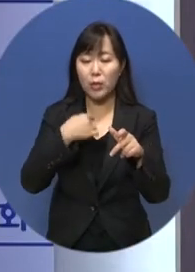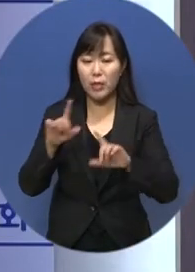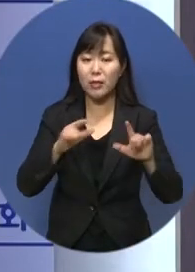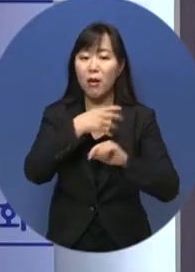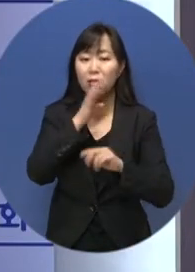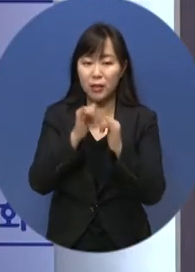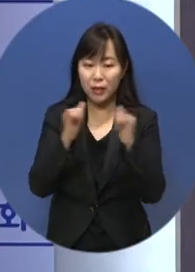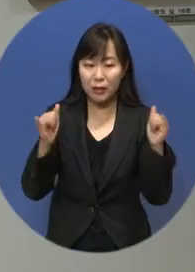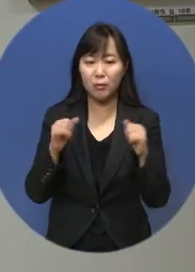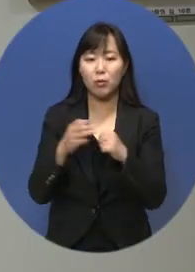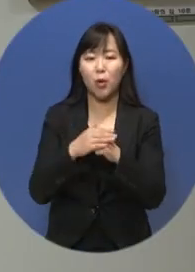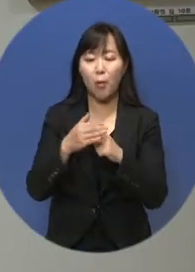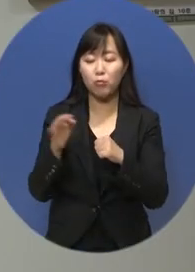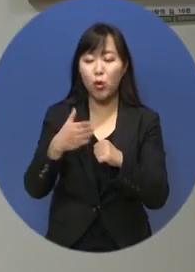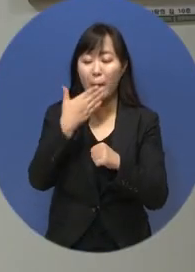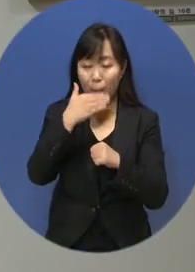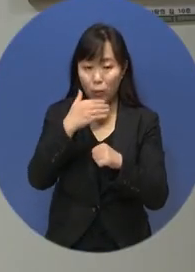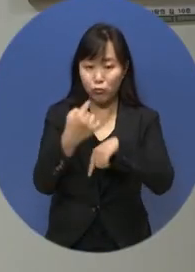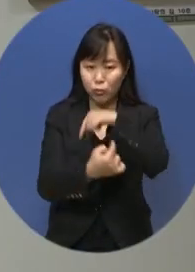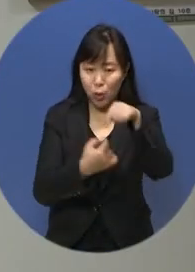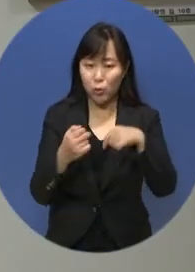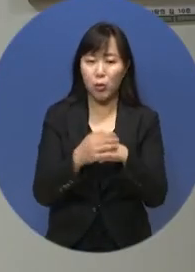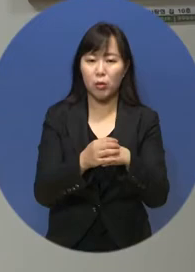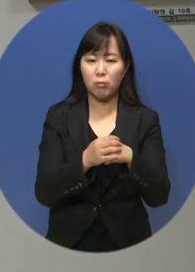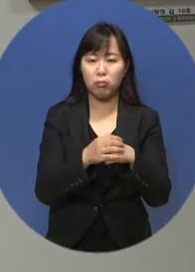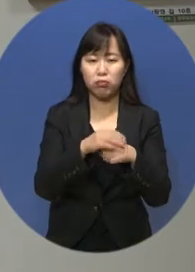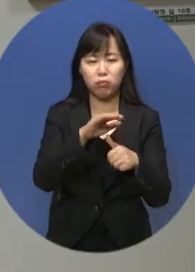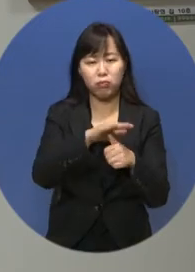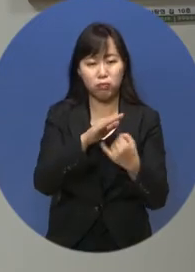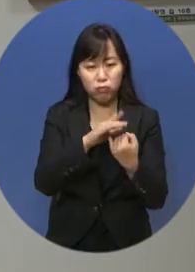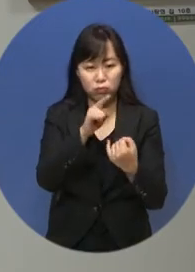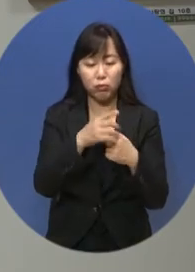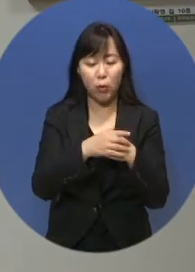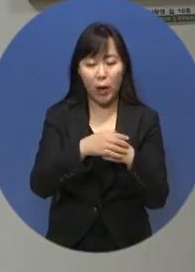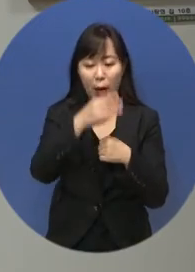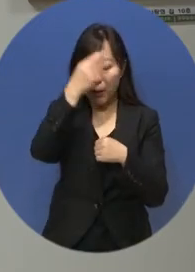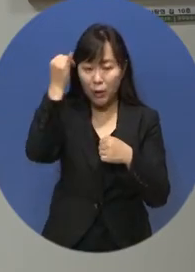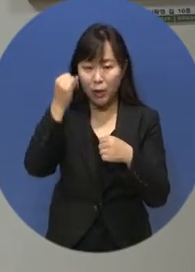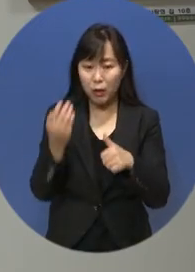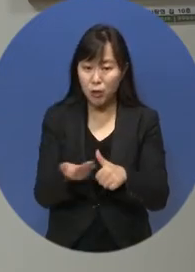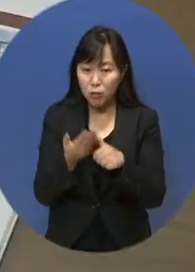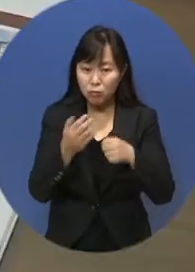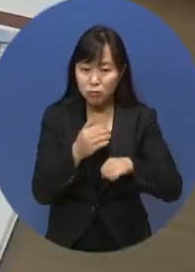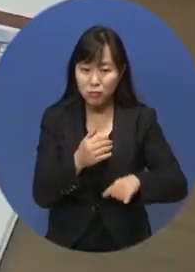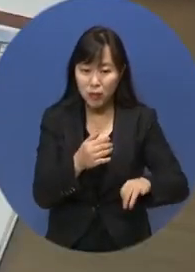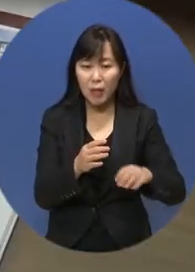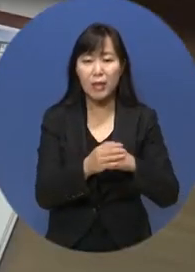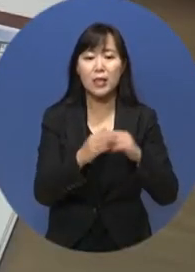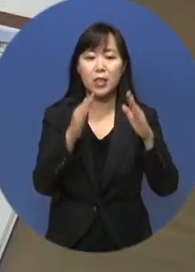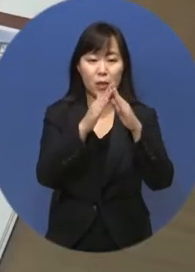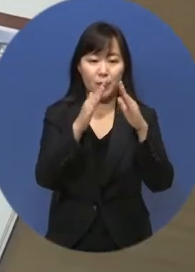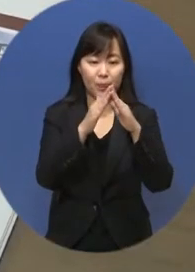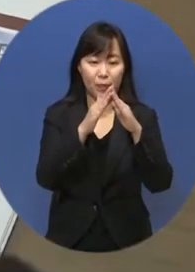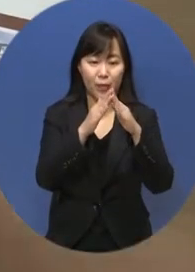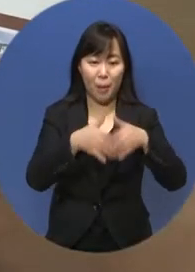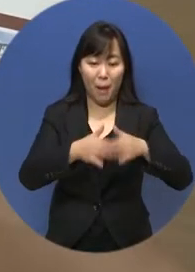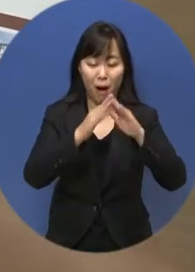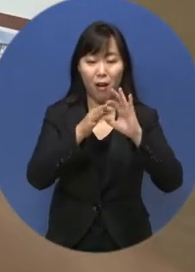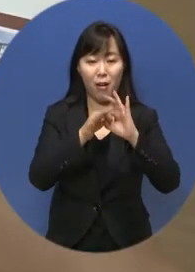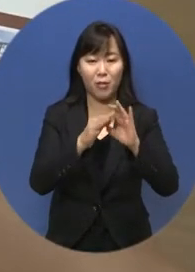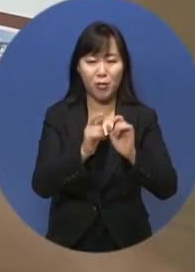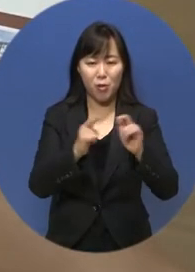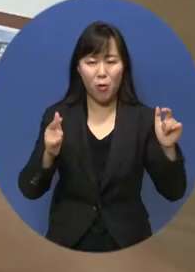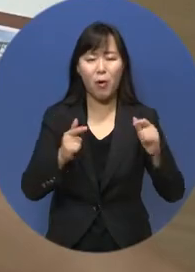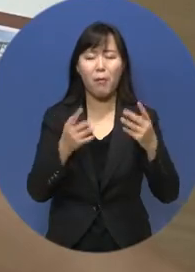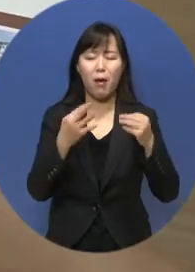무료 식당 운영, 소년소녀 가정과 조성가정에 매년 한 채씩 주택을 지원하는 사랑의 집짓기 등 활발한